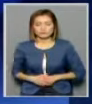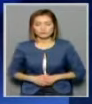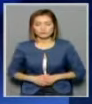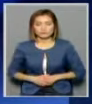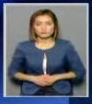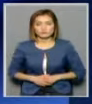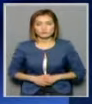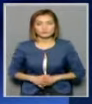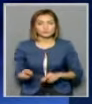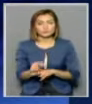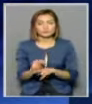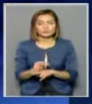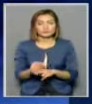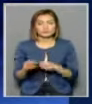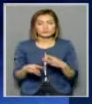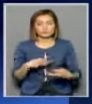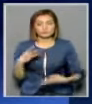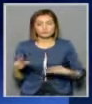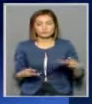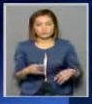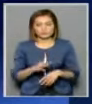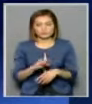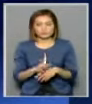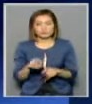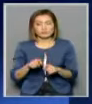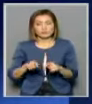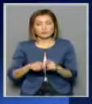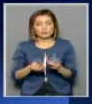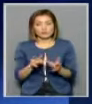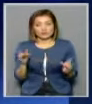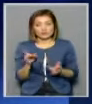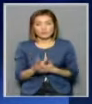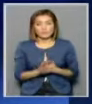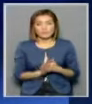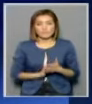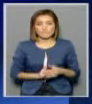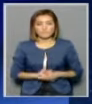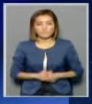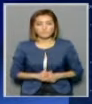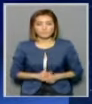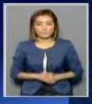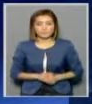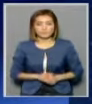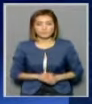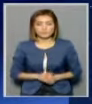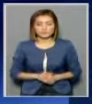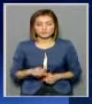24 күні барып, сол жерлерден жаңа ауырып тұрған малдардан сынама алынып, 21 жыл 3